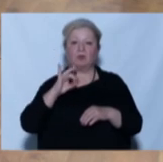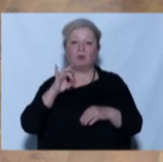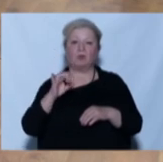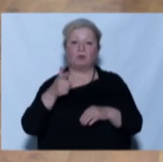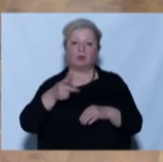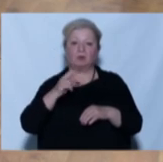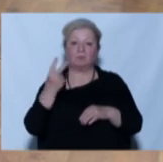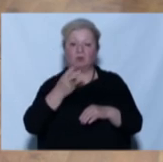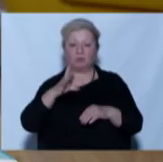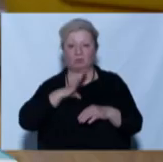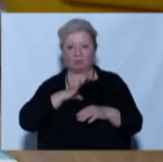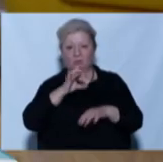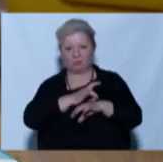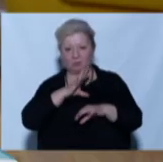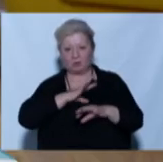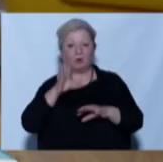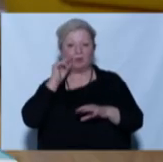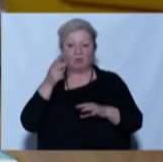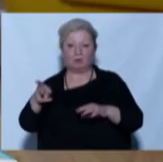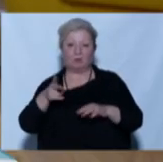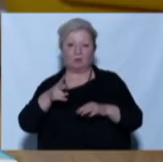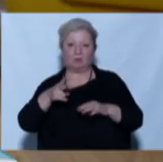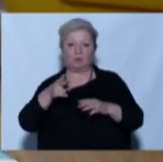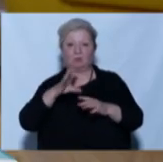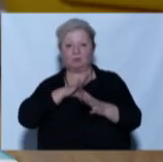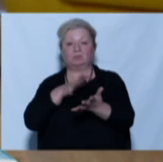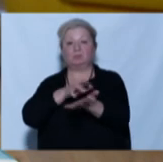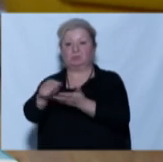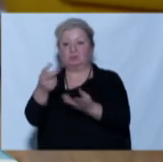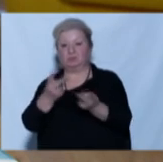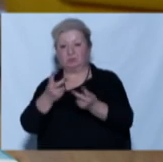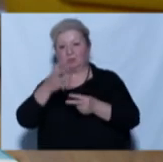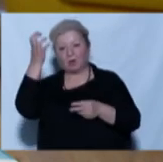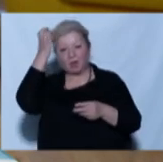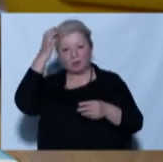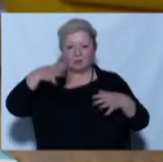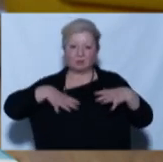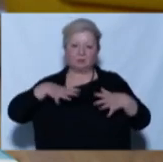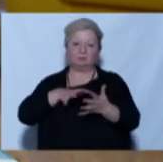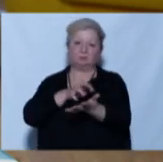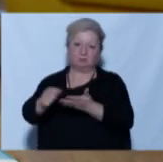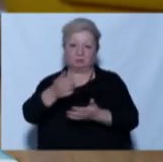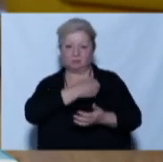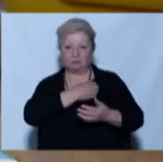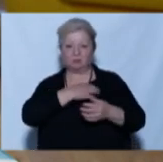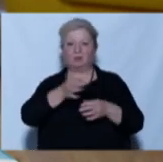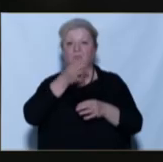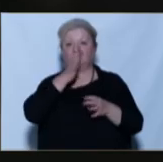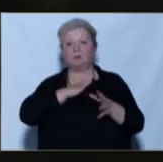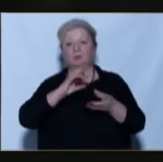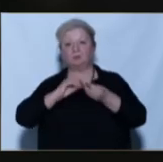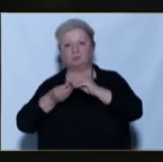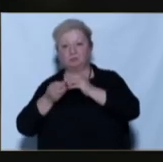თუმცა ამ მანიფესტს გამოქვეყნება არ ეწერა, რადგანაც თავად იმპერატორი 1801 წლის 11 მარტს შეთქმულებმა მოკლეს. მაგრამ